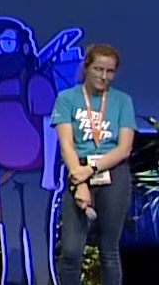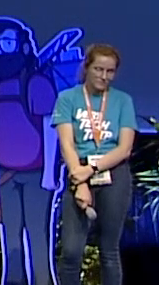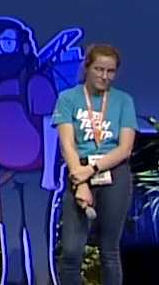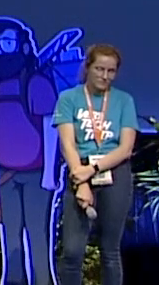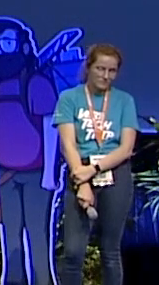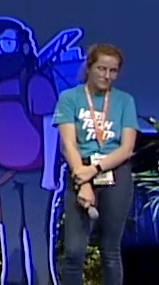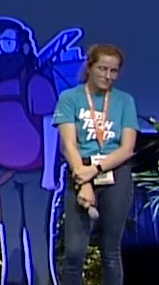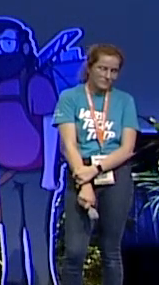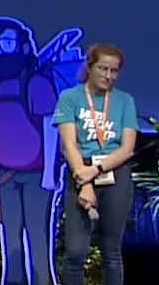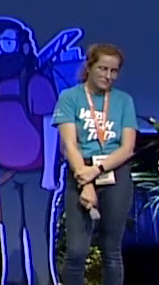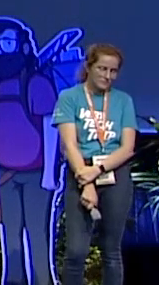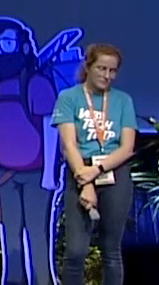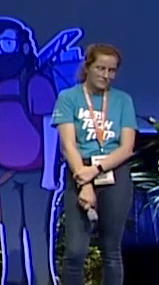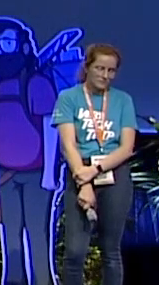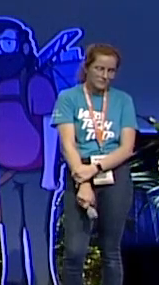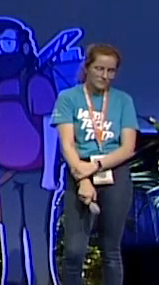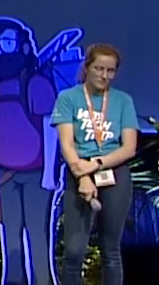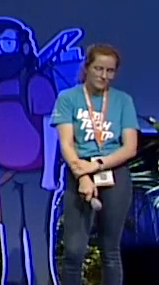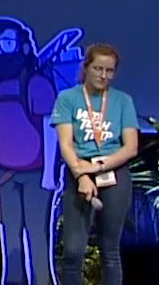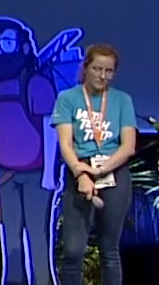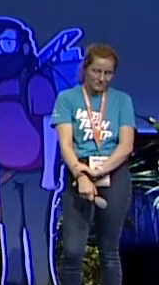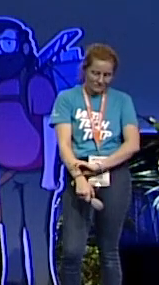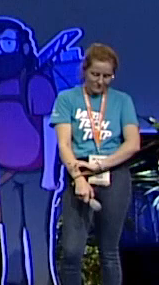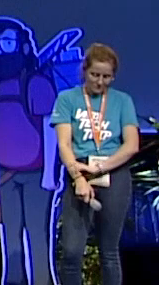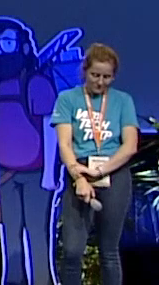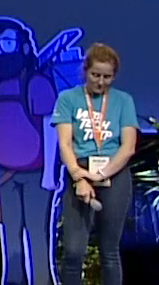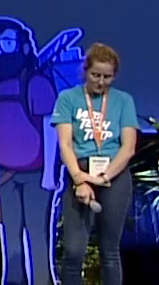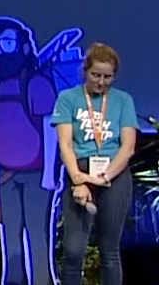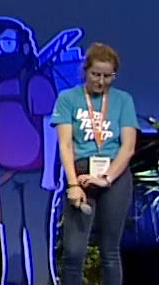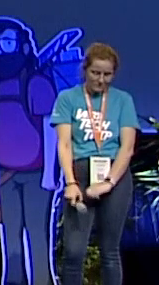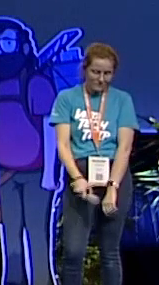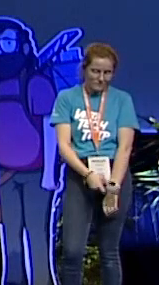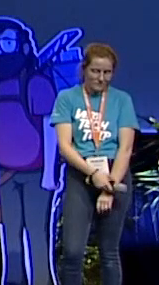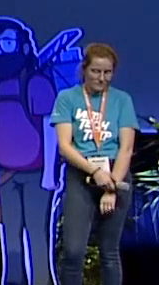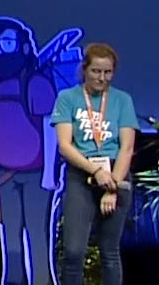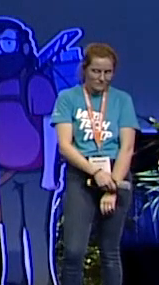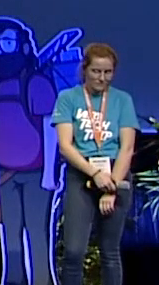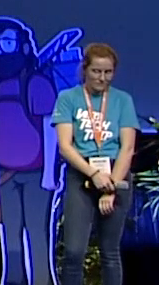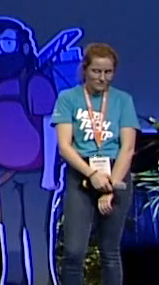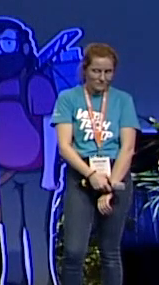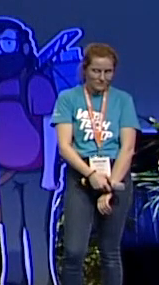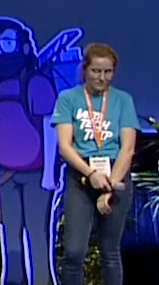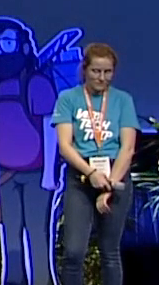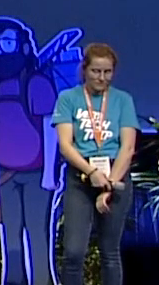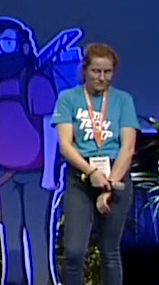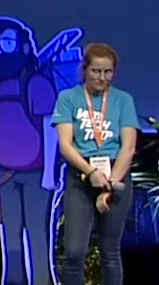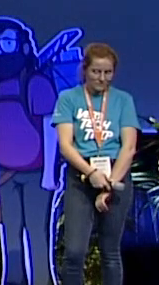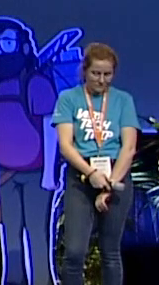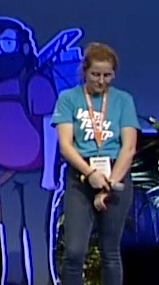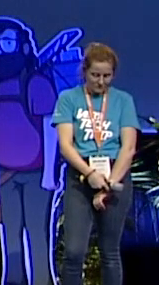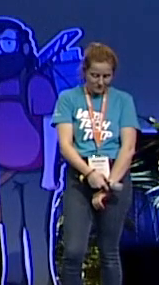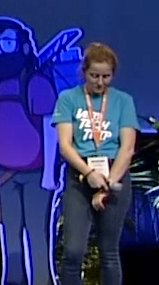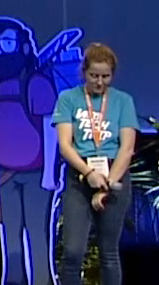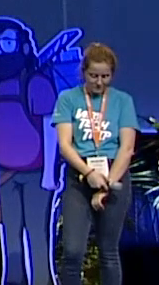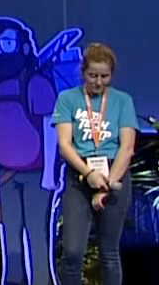Une fois que ça c'est fait, j'ai défini l'architecture de mon modèle. Donc là, on va prendre un modèle de l'OV7 classique. Si je veux faire de'embarqué, j'aurais tout à fait pu prendre un